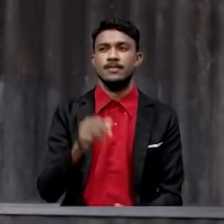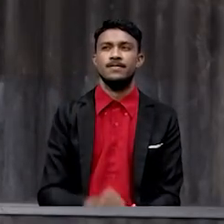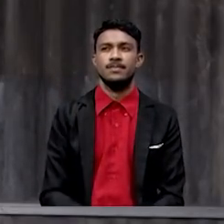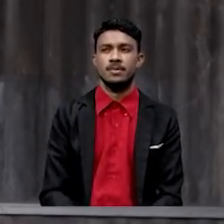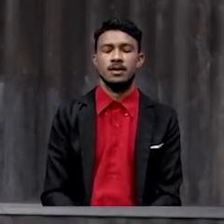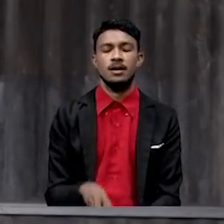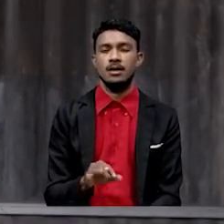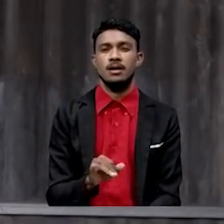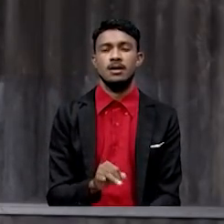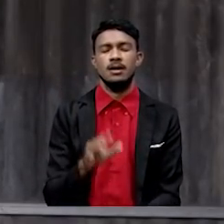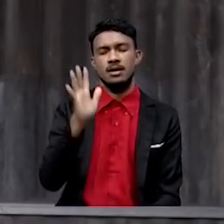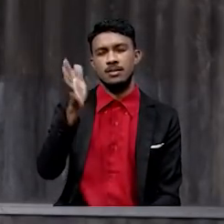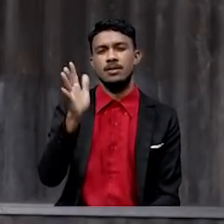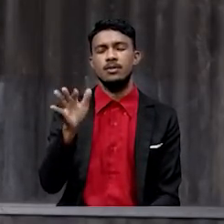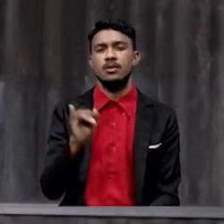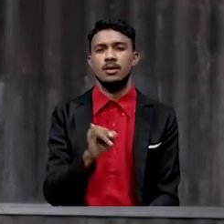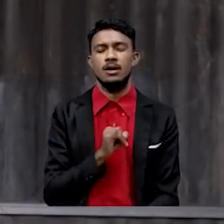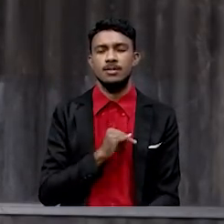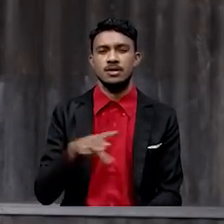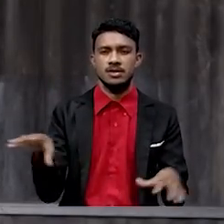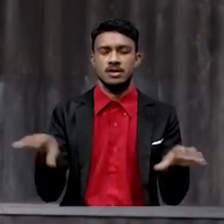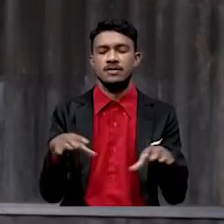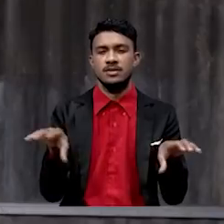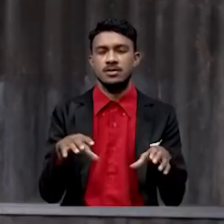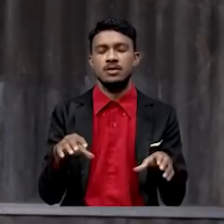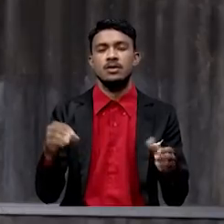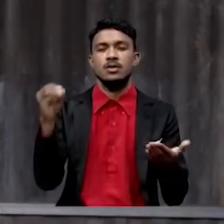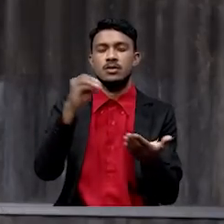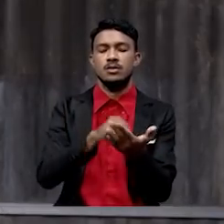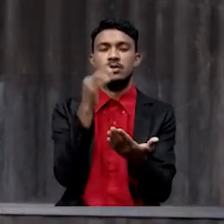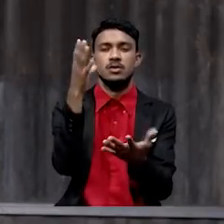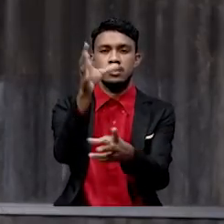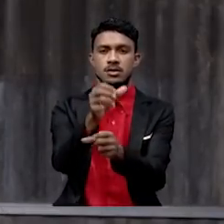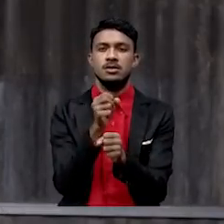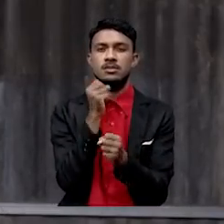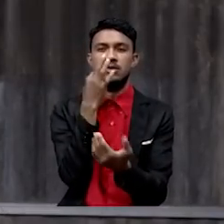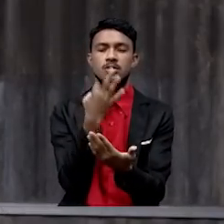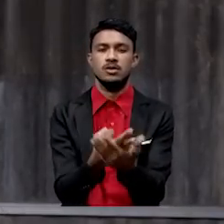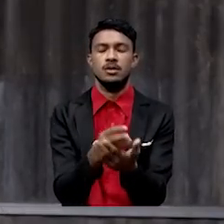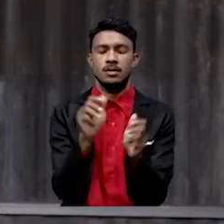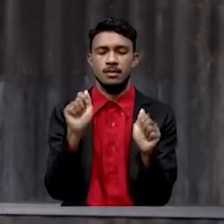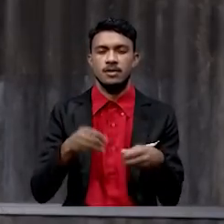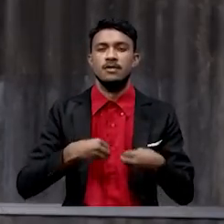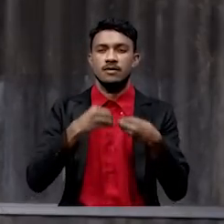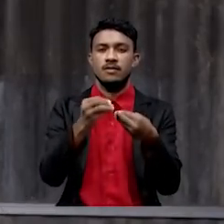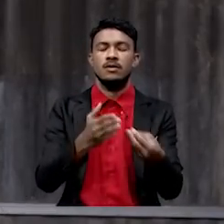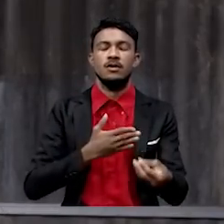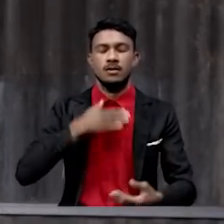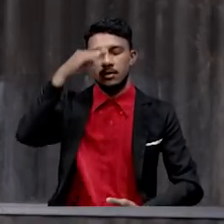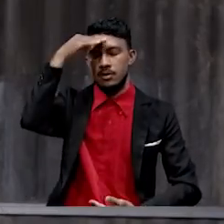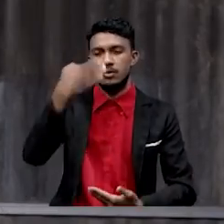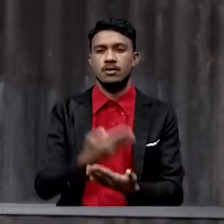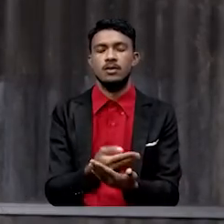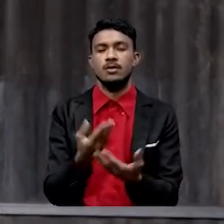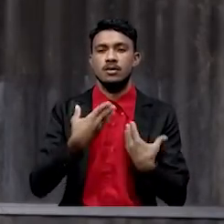50. Hak boleh 50 mas hak boleh servis ulara. To sih muka sangfuin. Apa orang orang sih lah. Malah fokus.